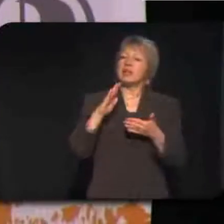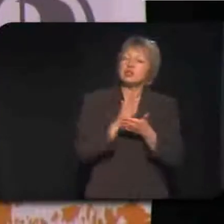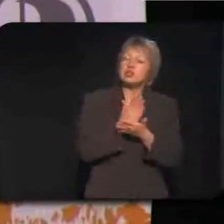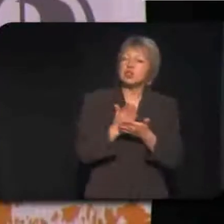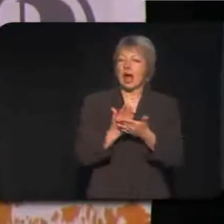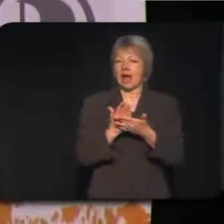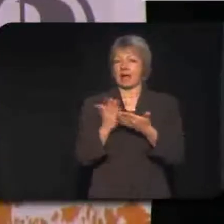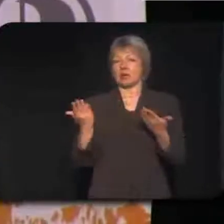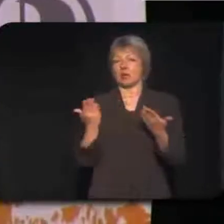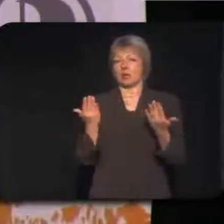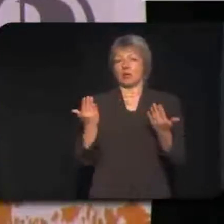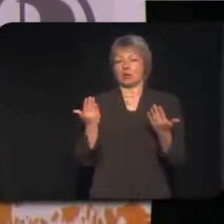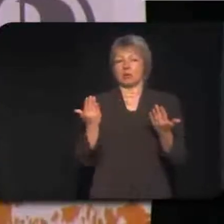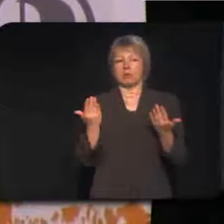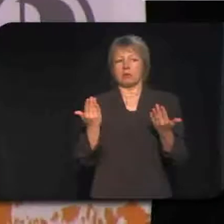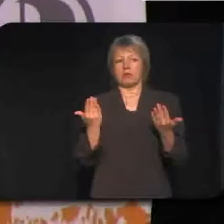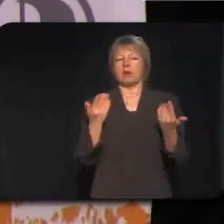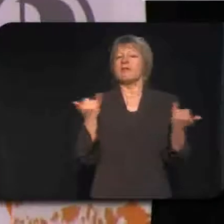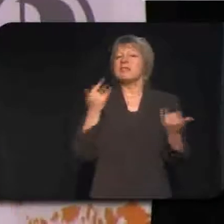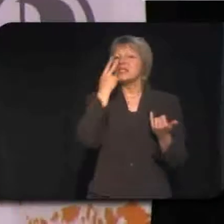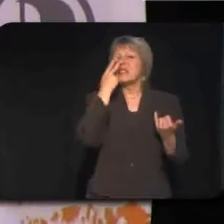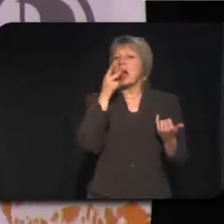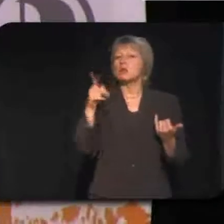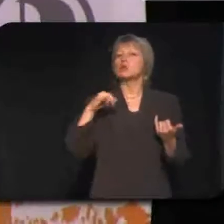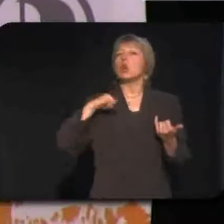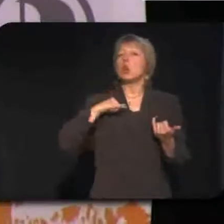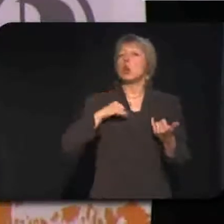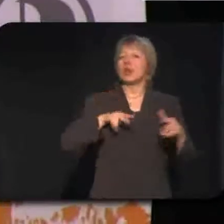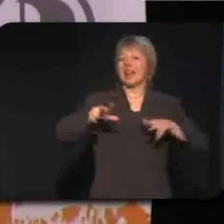grüner Regierungsbeteiligung zugestimmt haben